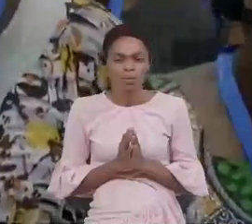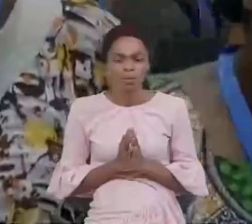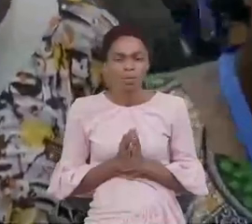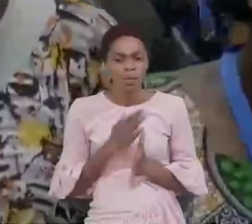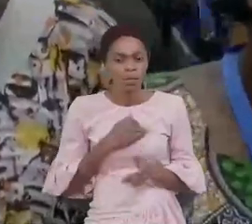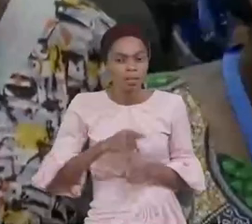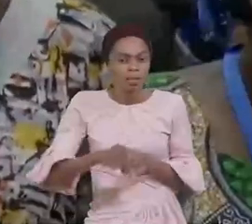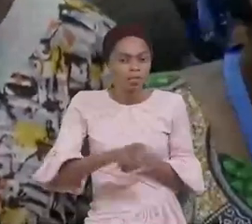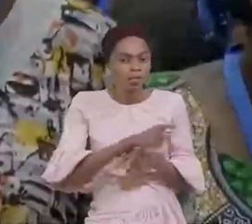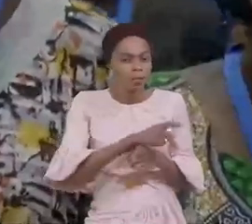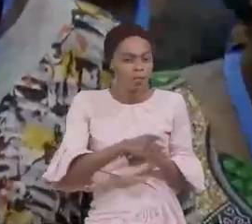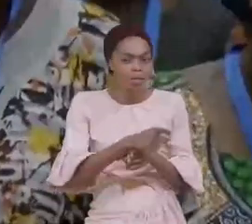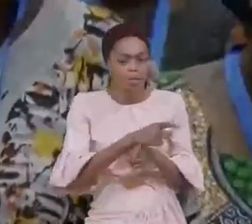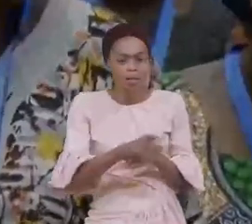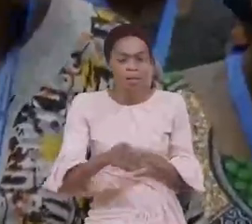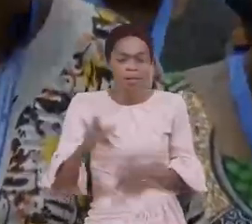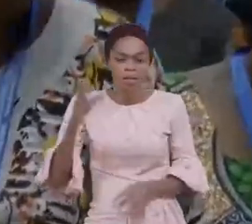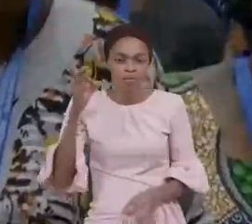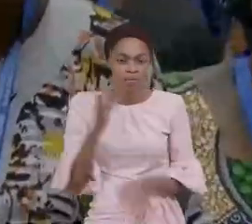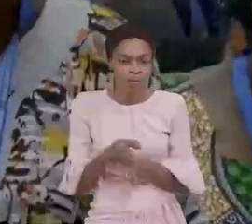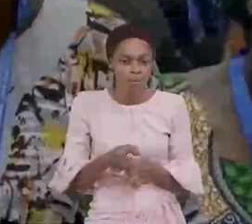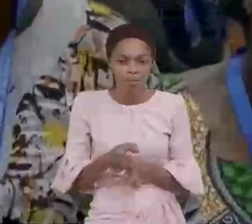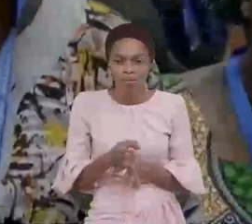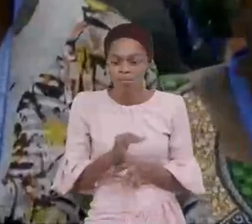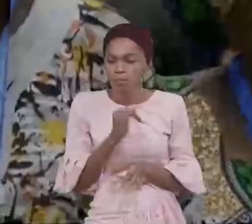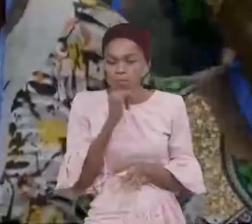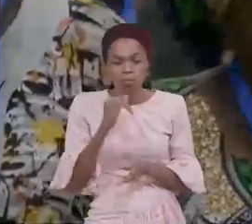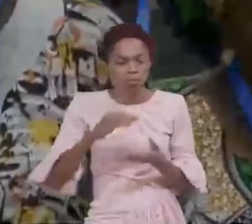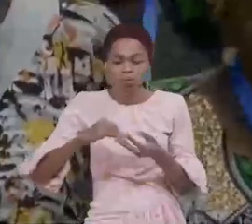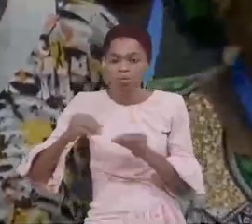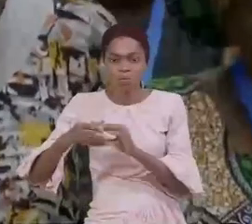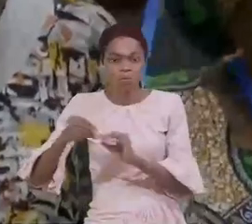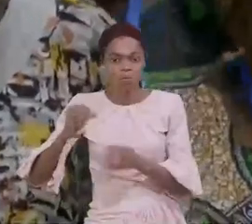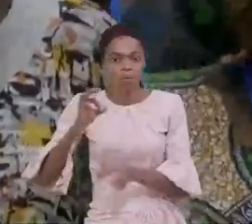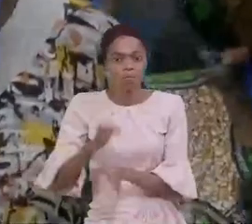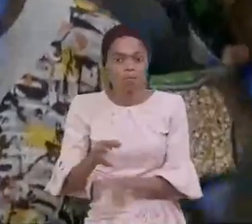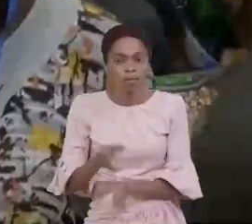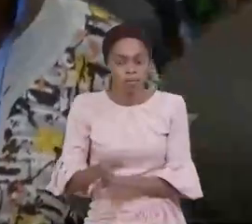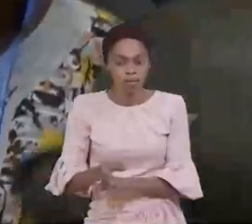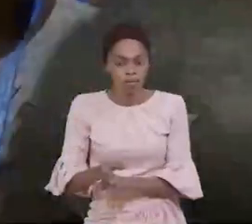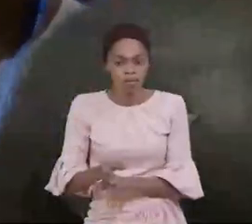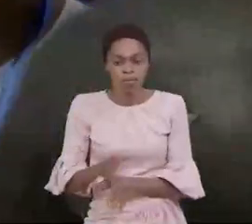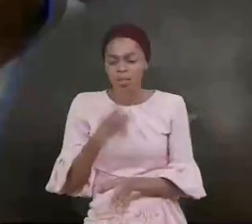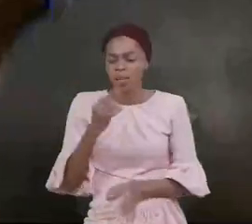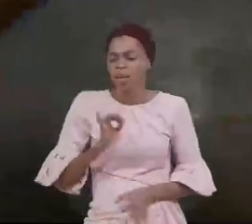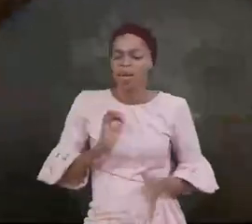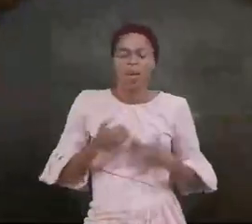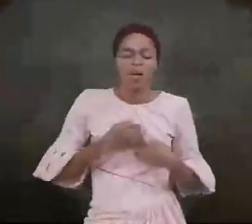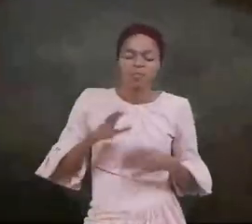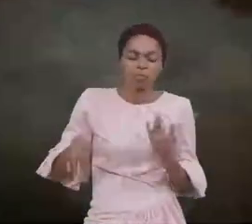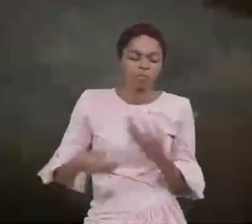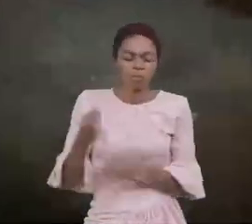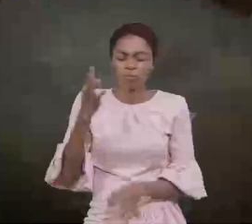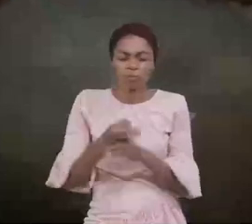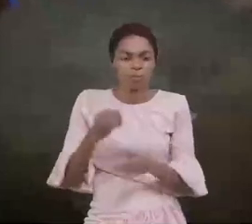La foi pratique et non une foi théorique. J'ai toute la